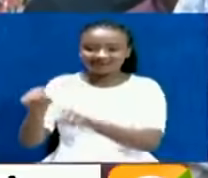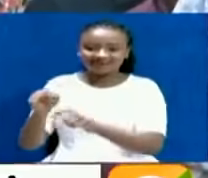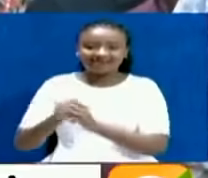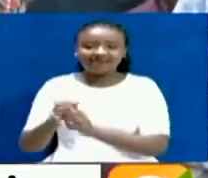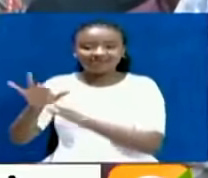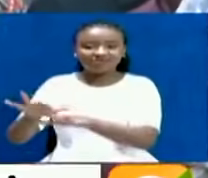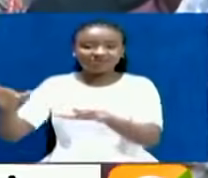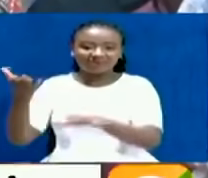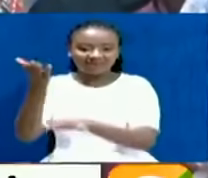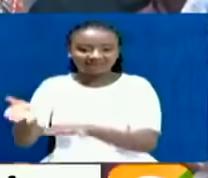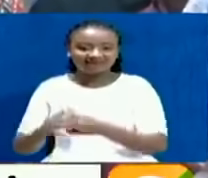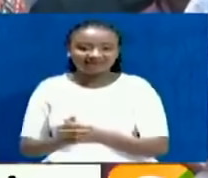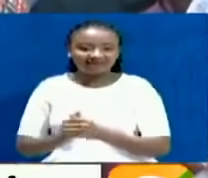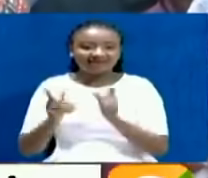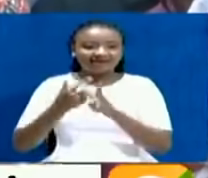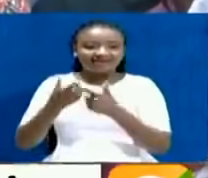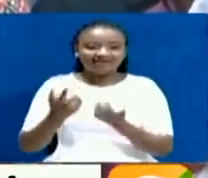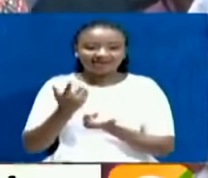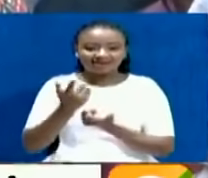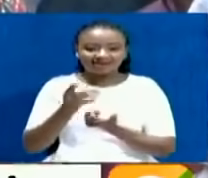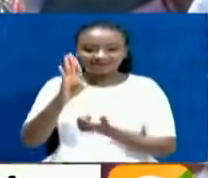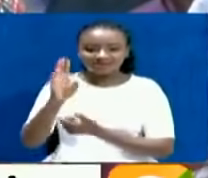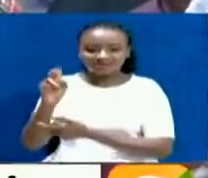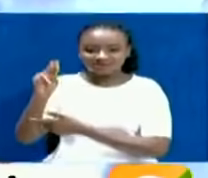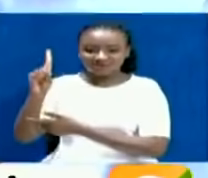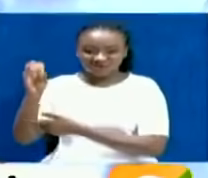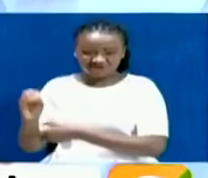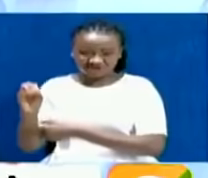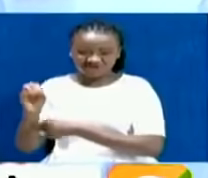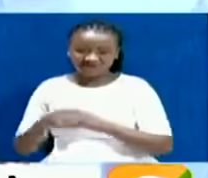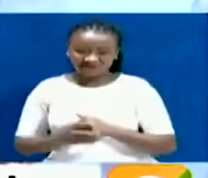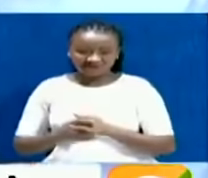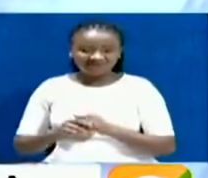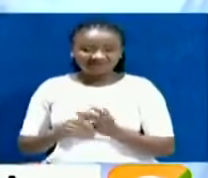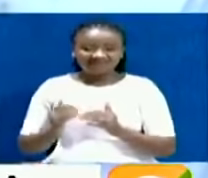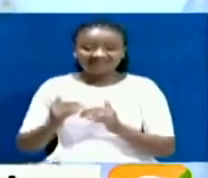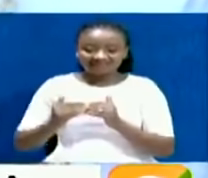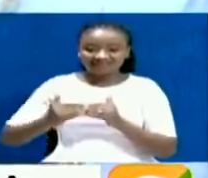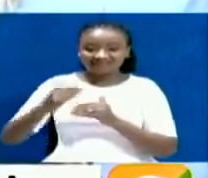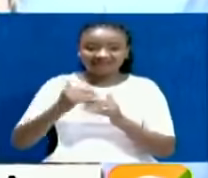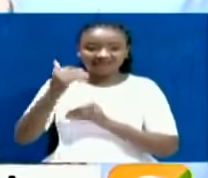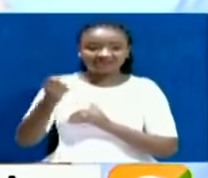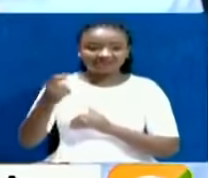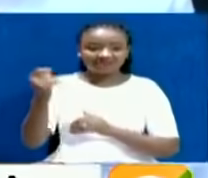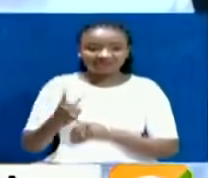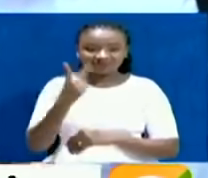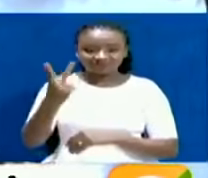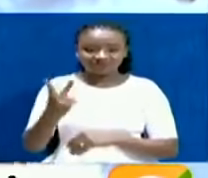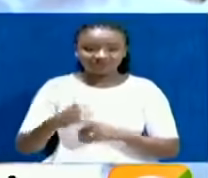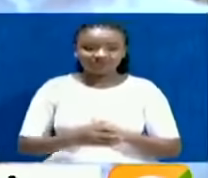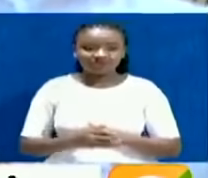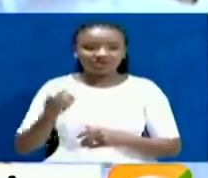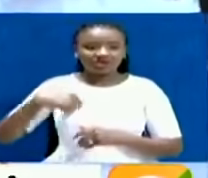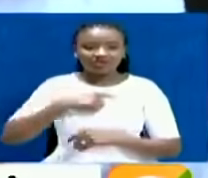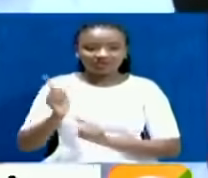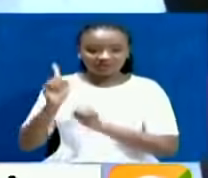market and then to the Vatican City of Bonn. Na baada ya miezi ingine miwili tunarudi